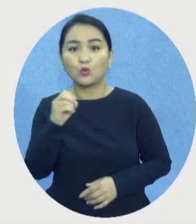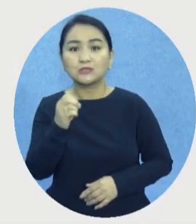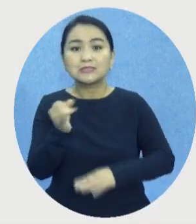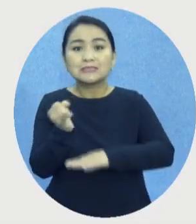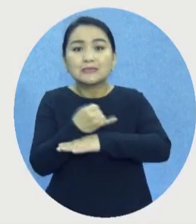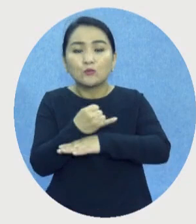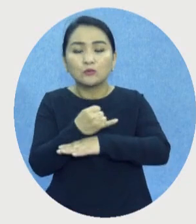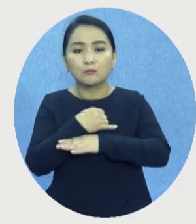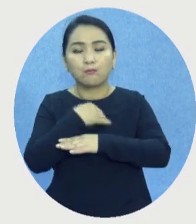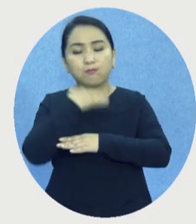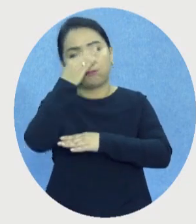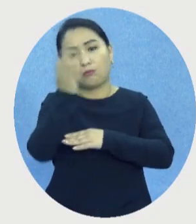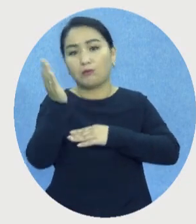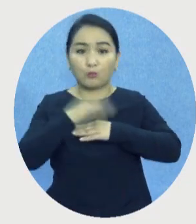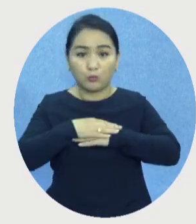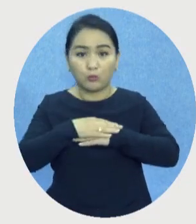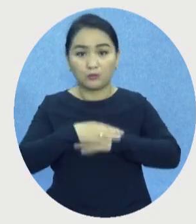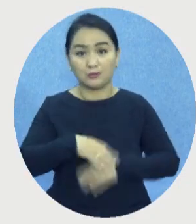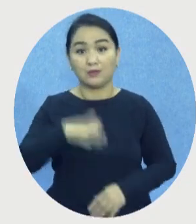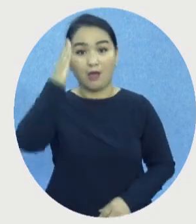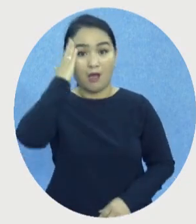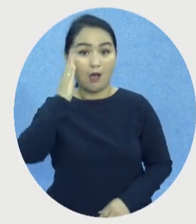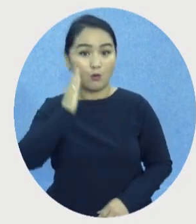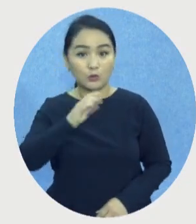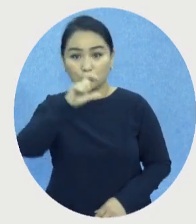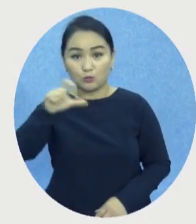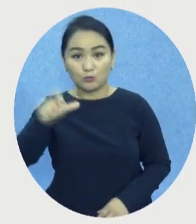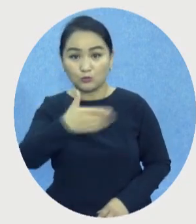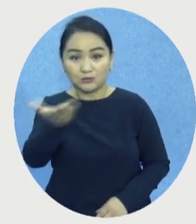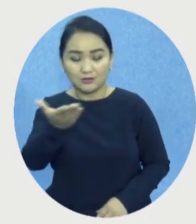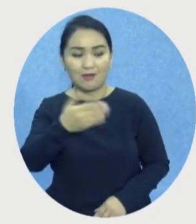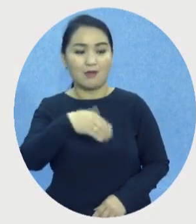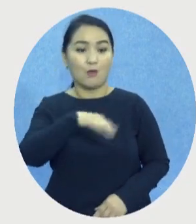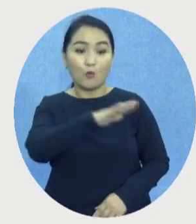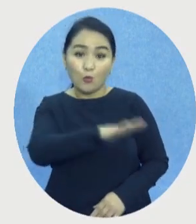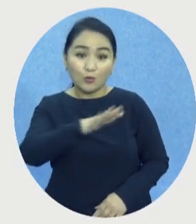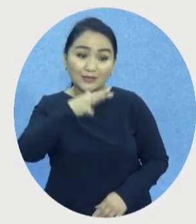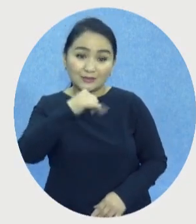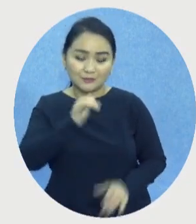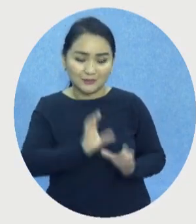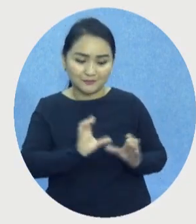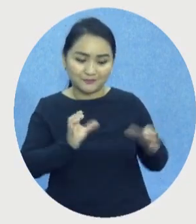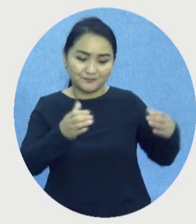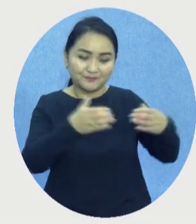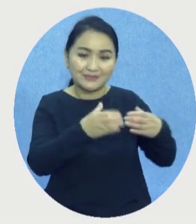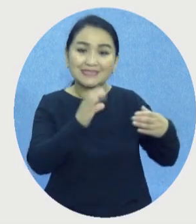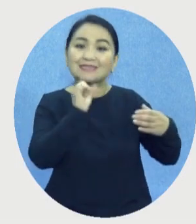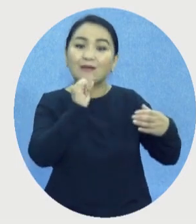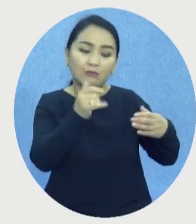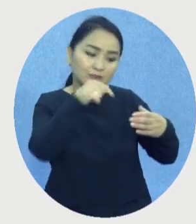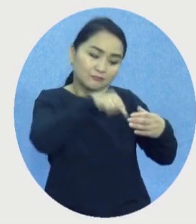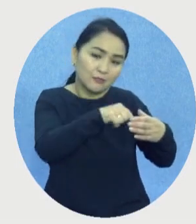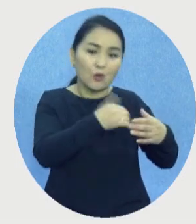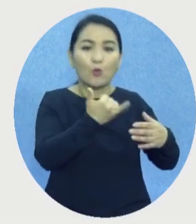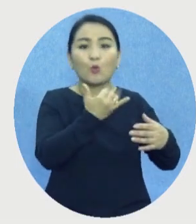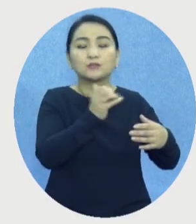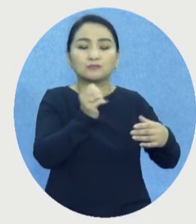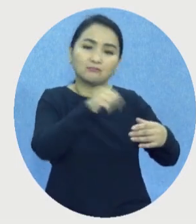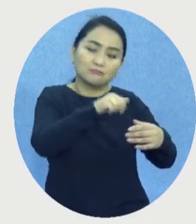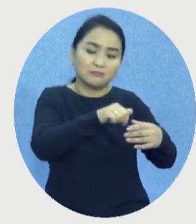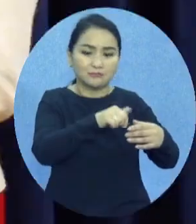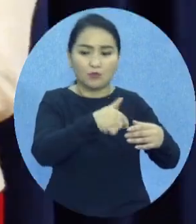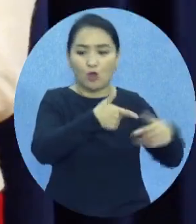эцэг эхчүүд бага насны хүүхдийг бассейн, байна, гол усны ойролцоо хараа хяналтгүй орхиж болохгүй байх